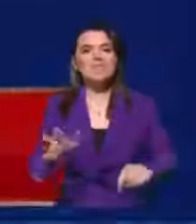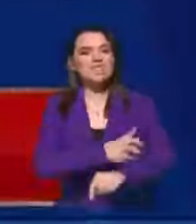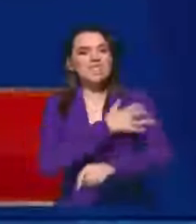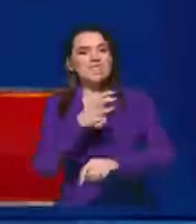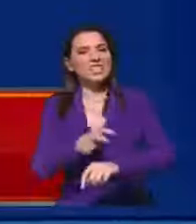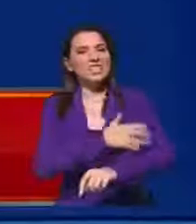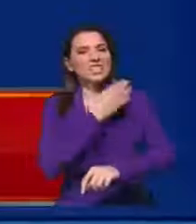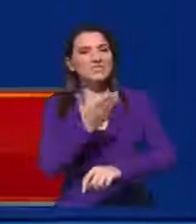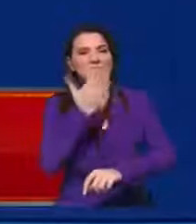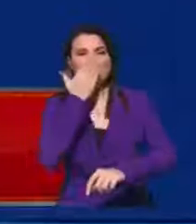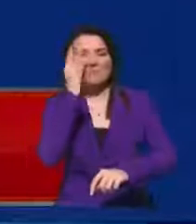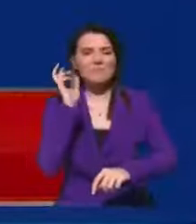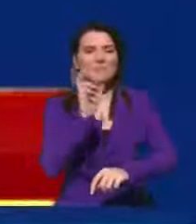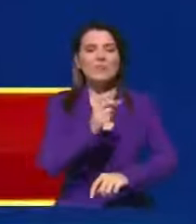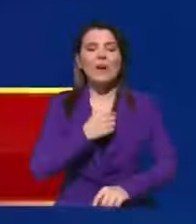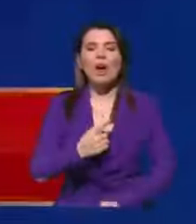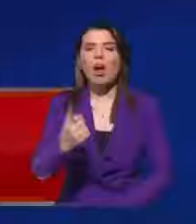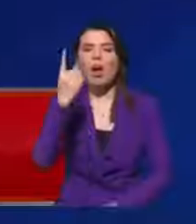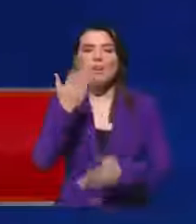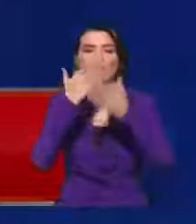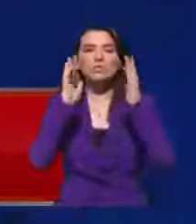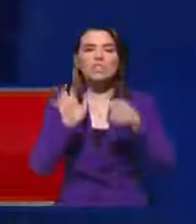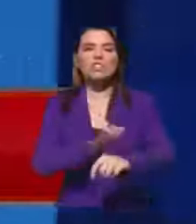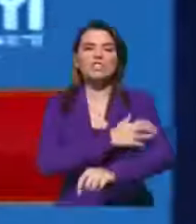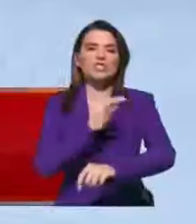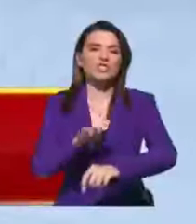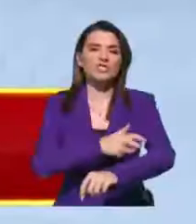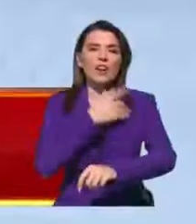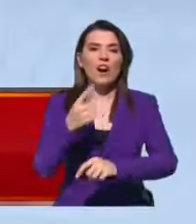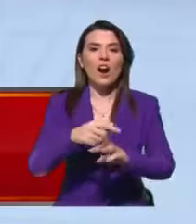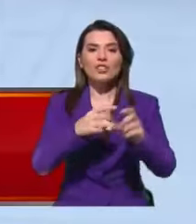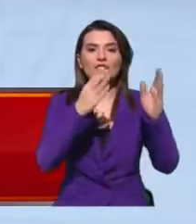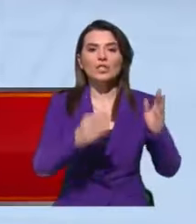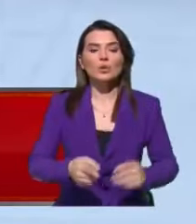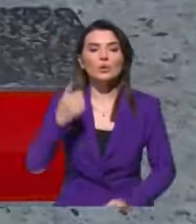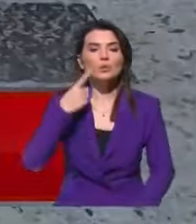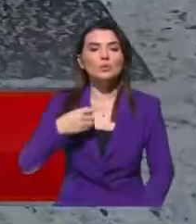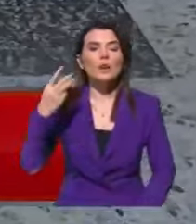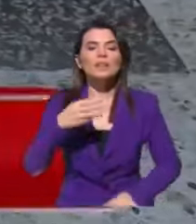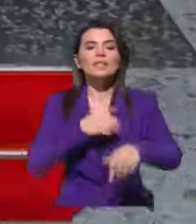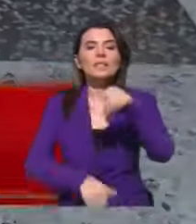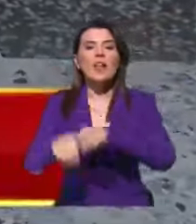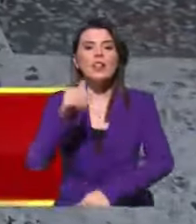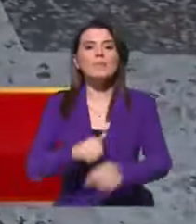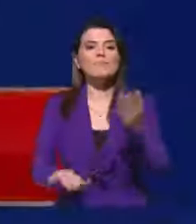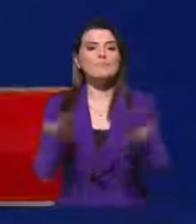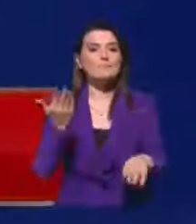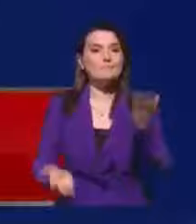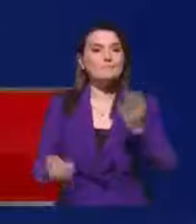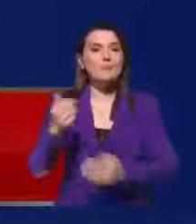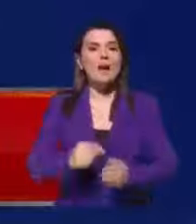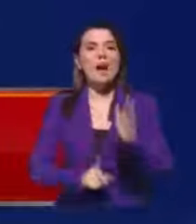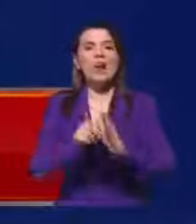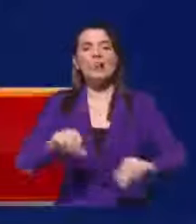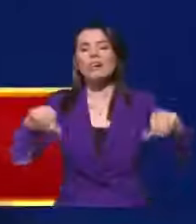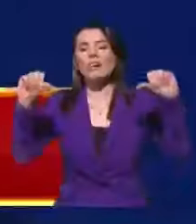gideni. Allah'ıma şükür gıcıkız. Akşener Cumhurbaşkanlığı seçimlerini de değerlendirdi.